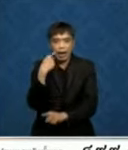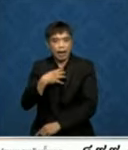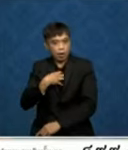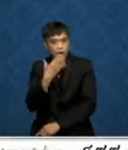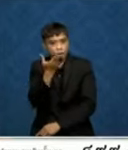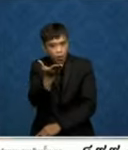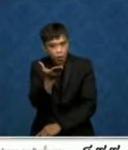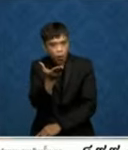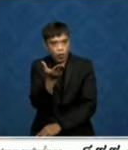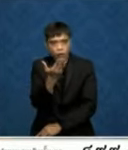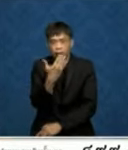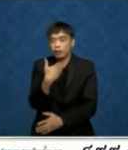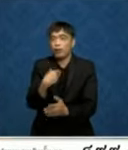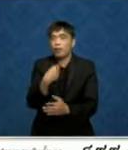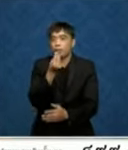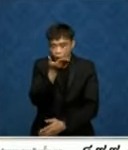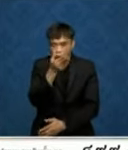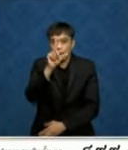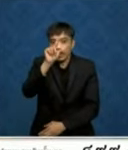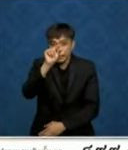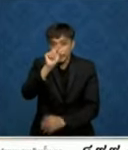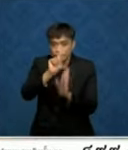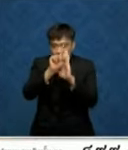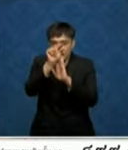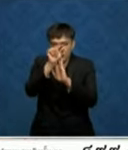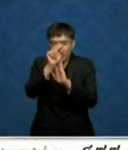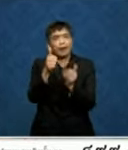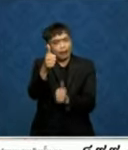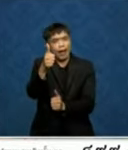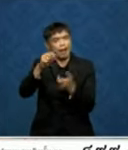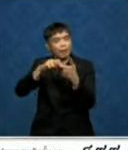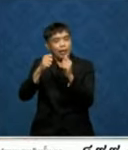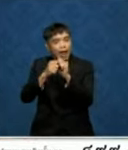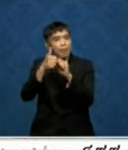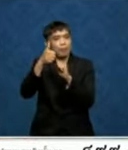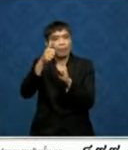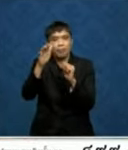านเปล่งวาจาว่าขอสัก20นาทีเหมือนสักครู่นี้พวกผมก็ไม่ขัดข้องหรอกครับ